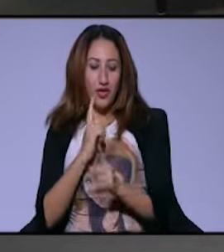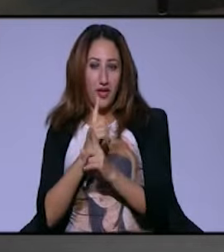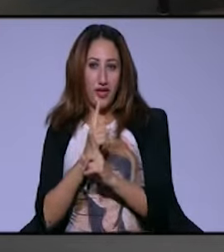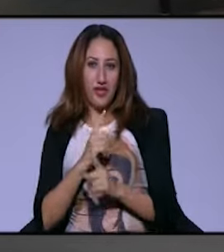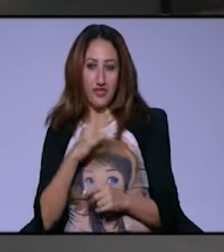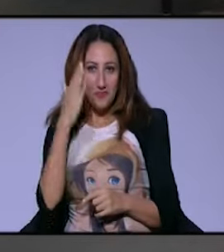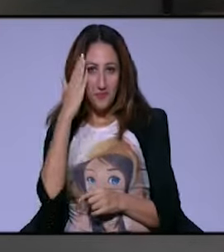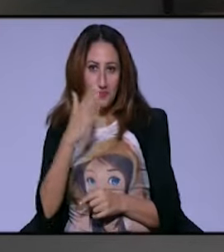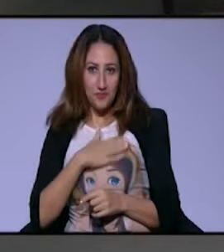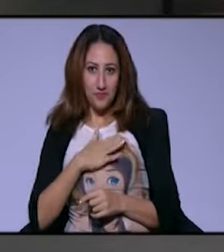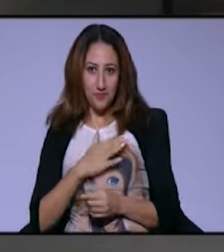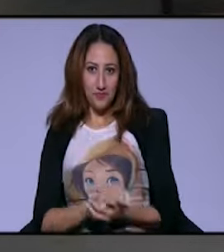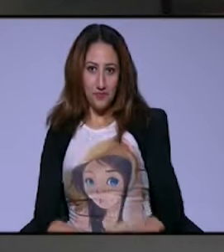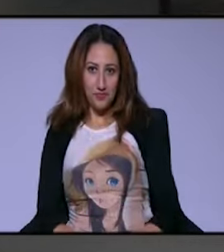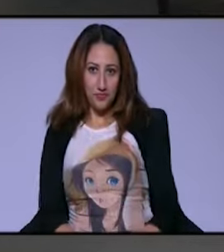يسعدك يا رب.